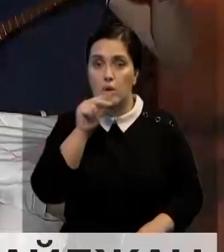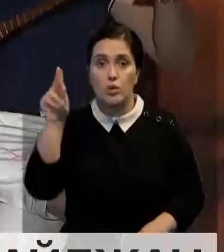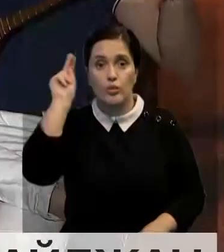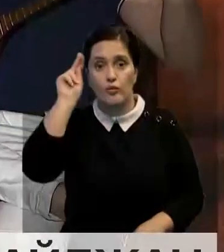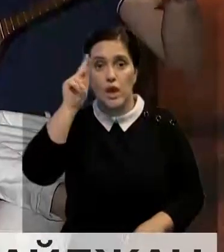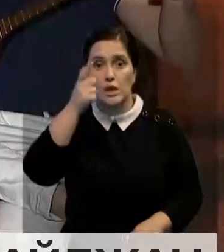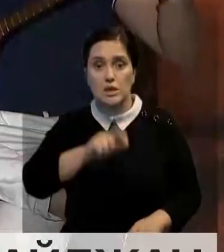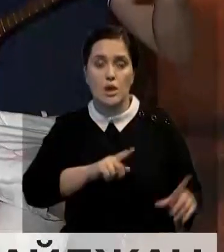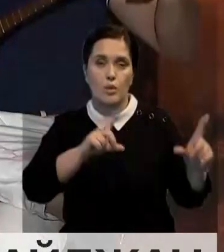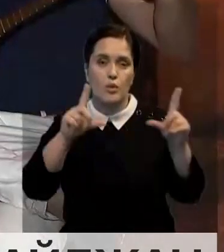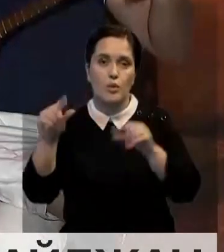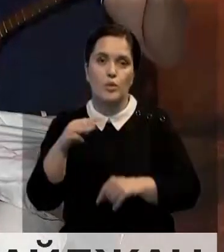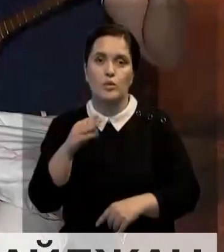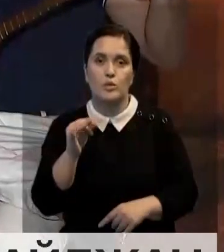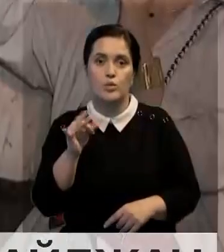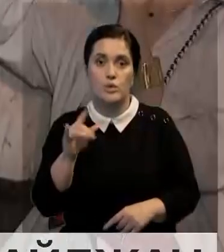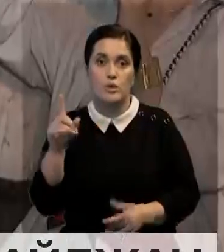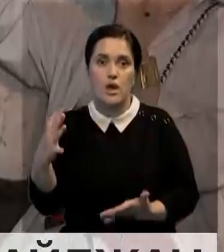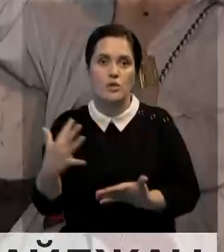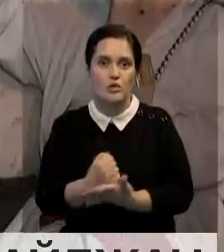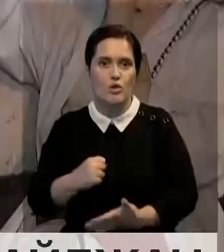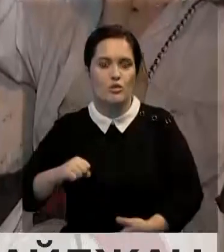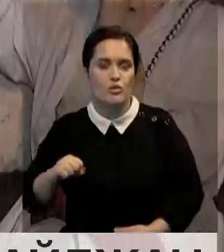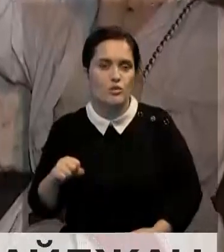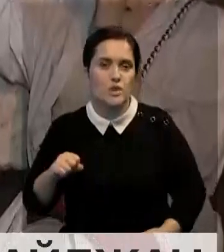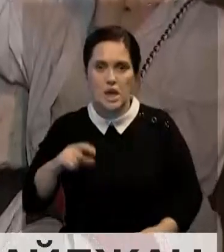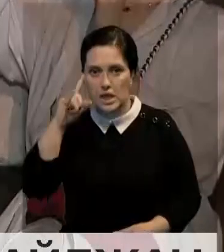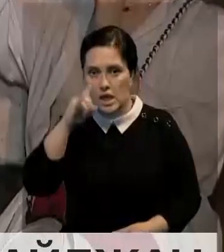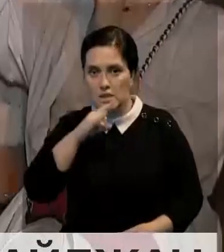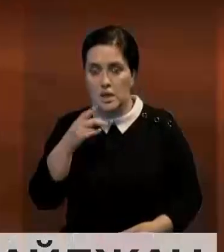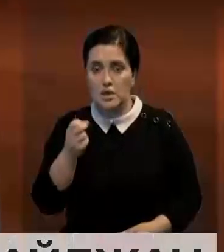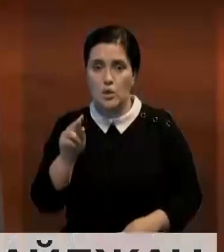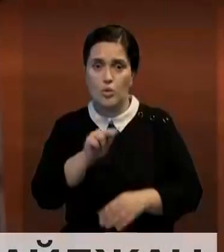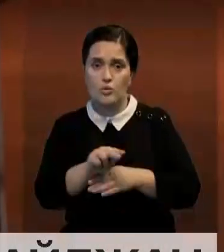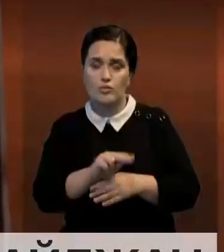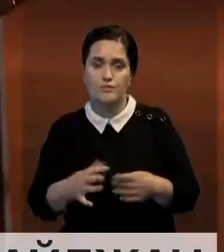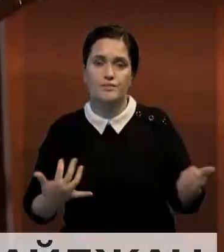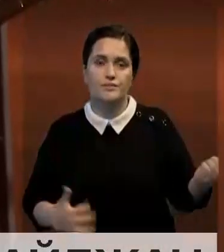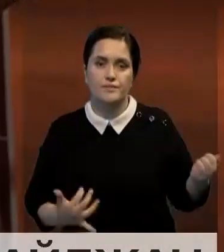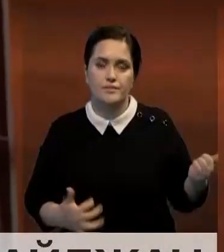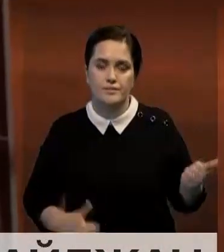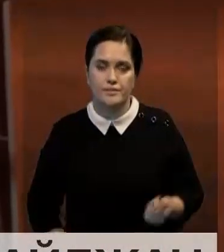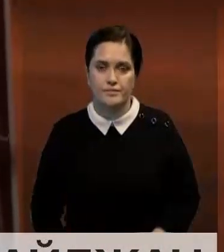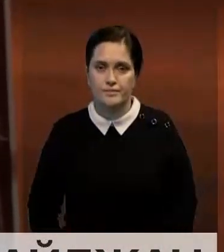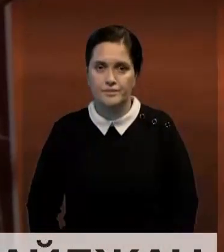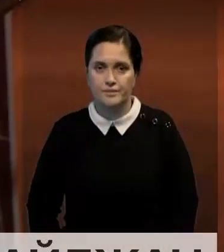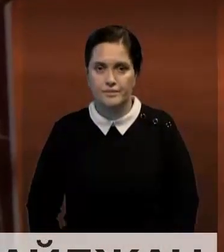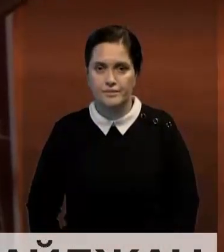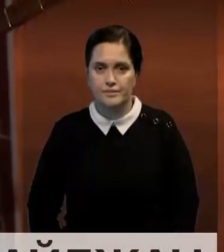Он поехал учиться в Турин и нашел там друзей казахов, которые еще и научили его играть на домбре.